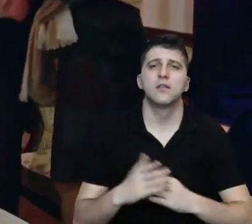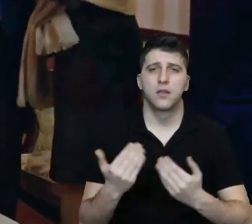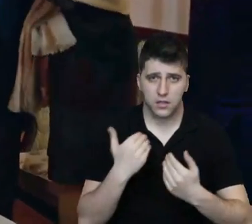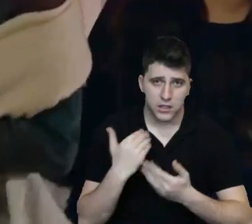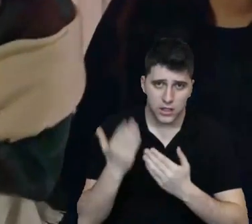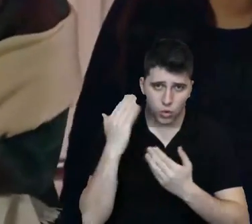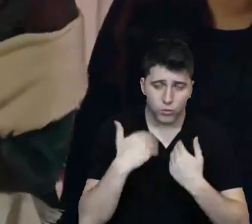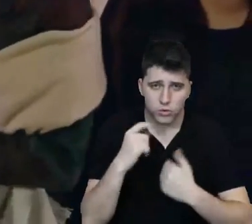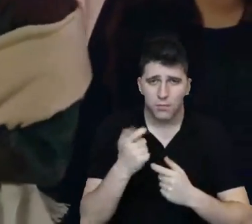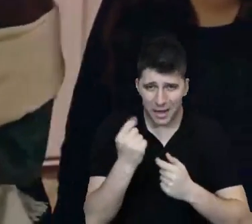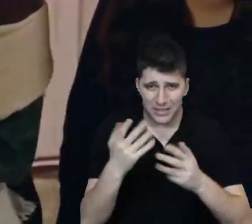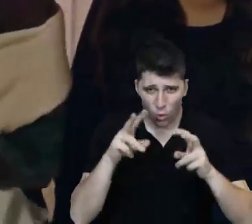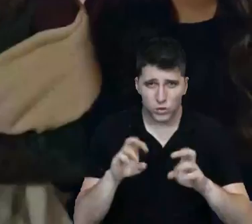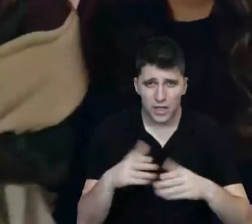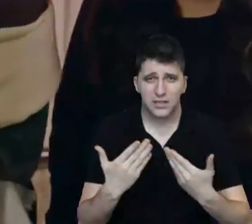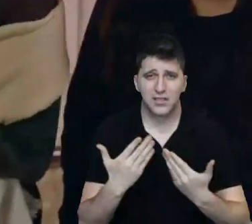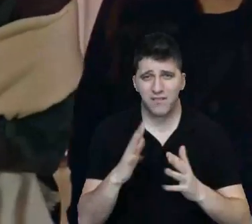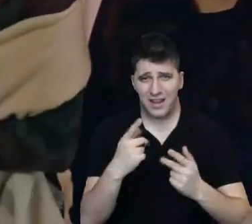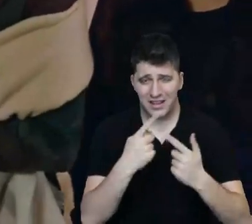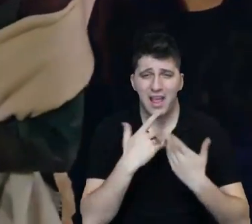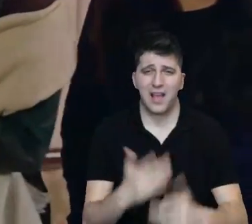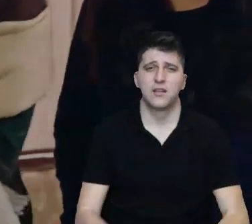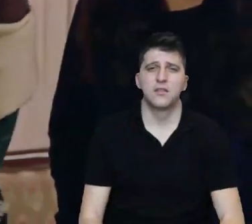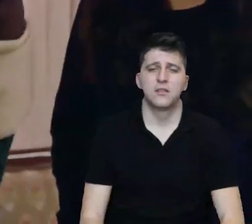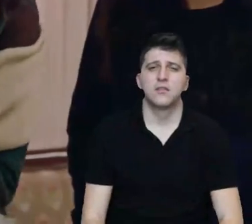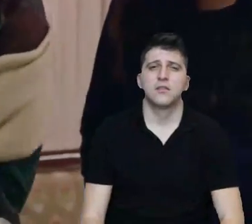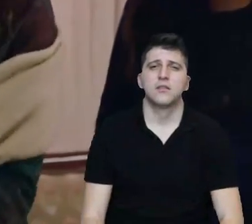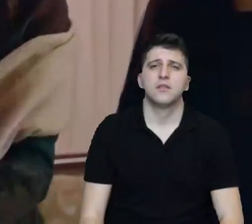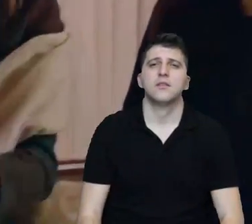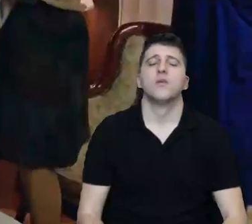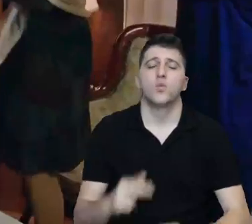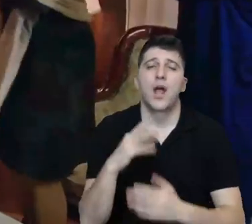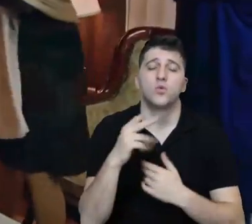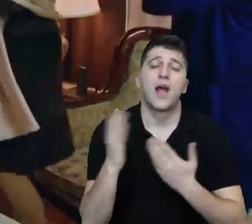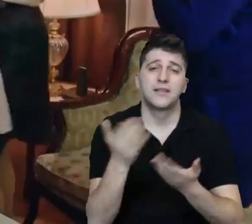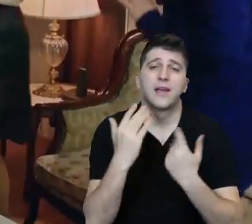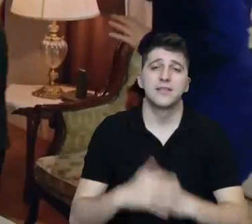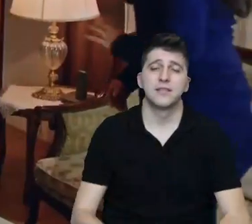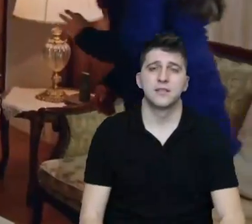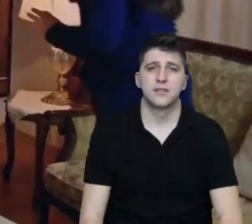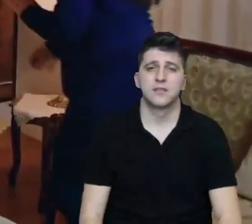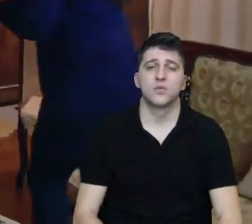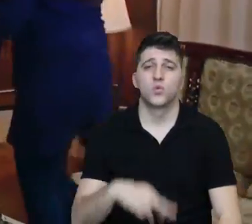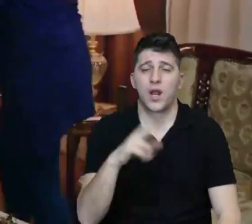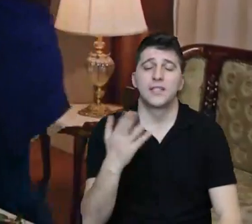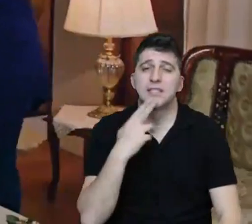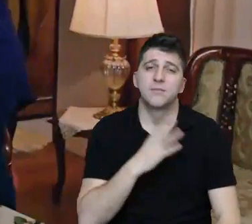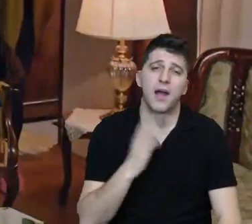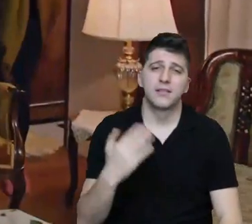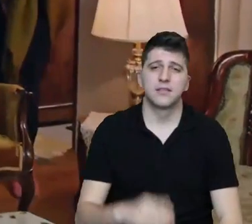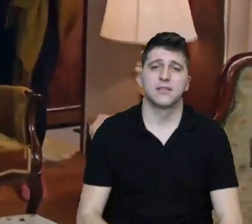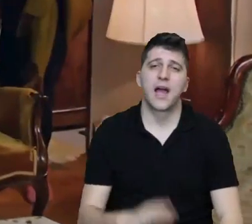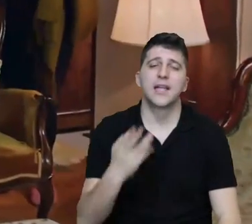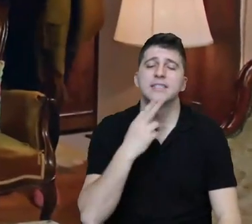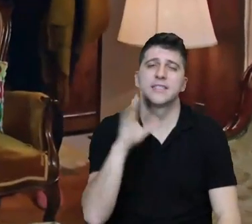Kalkar mıyız? Biraz daha otursaydınız filan de bari ya. Tamam. Yürü hadi. Hadi. Yürü. Yürü. Yürü kızım. Hadi Aysin.